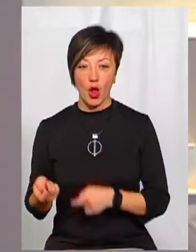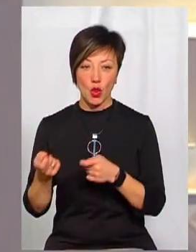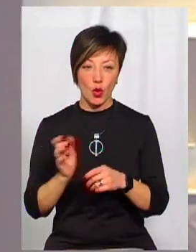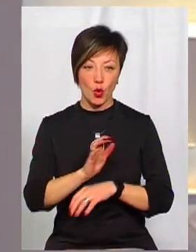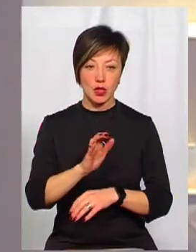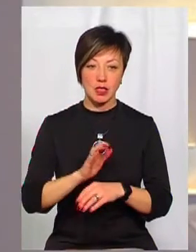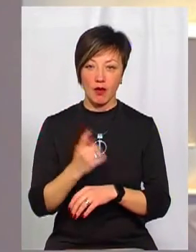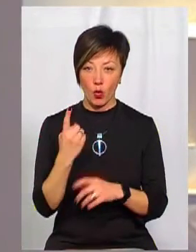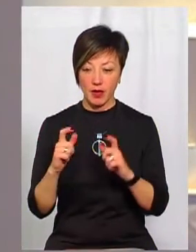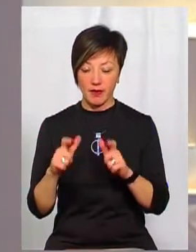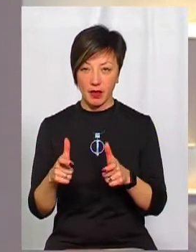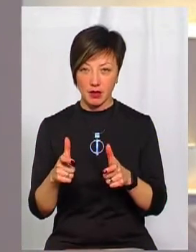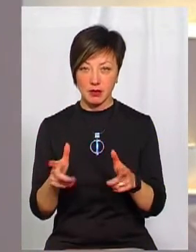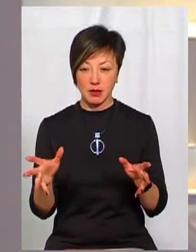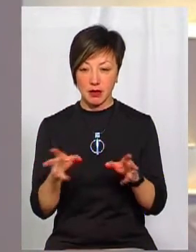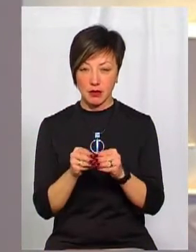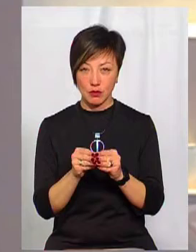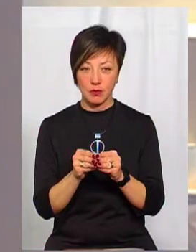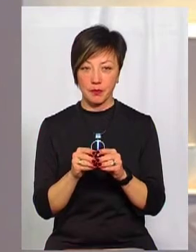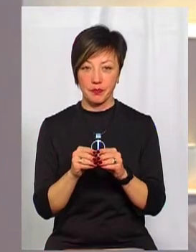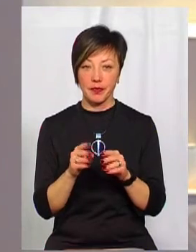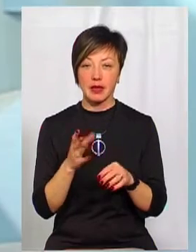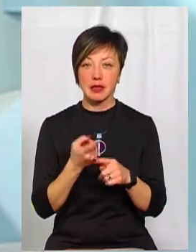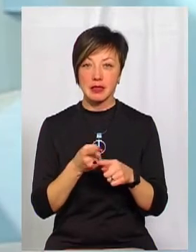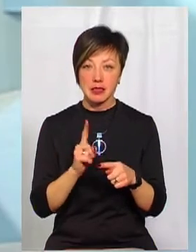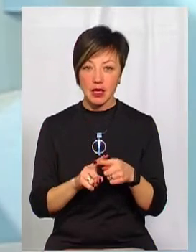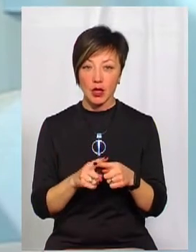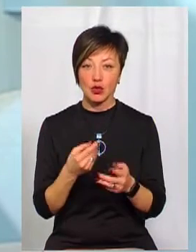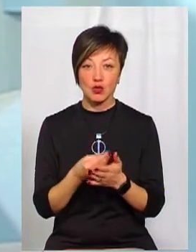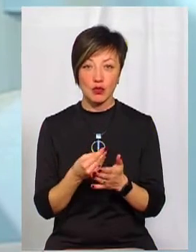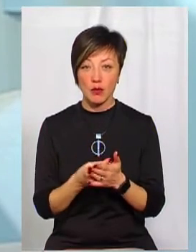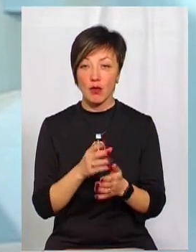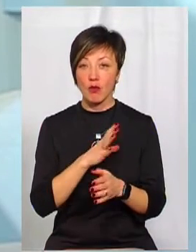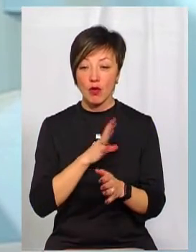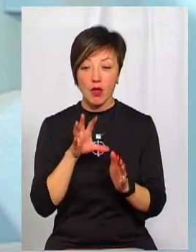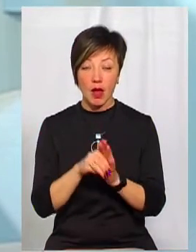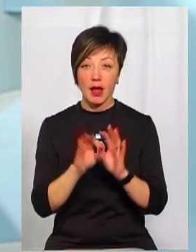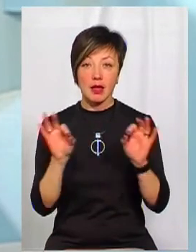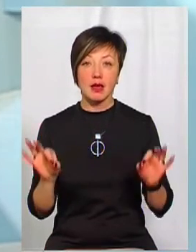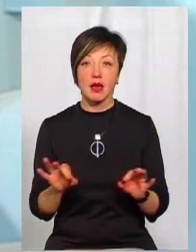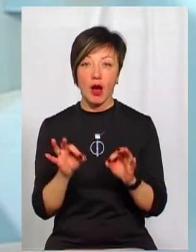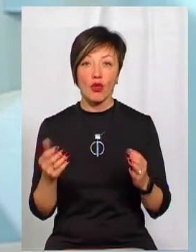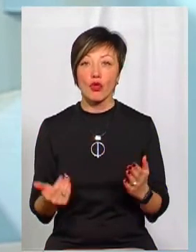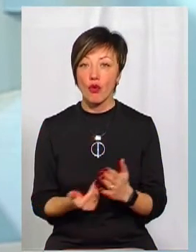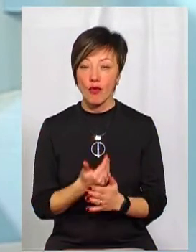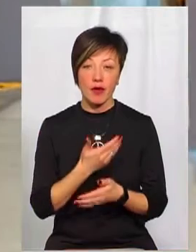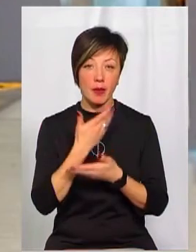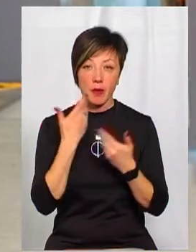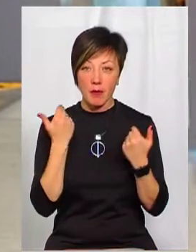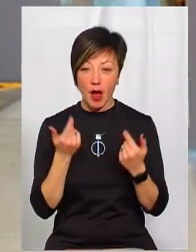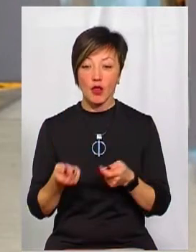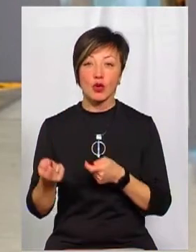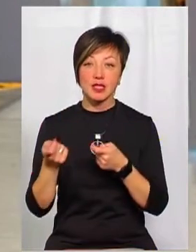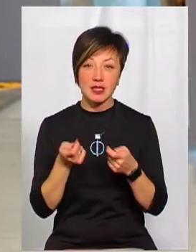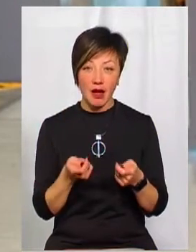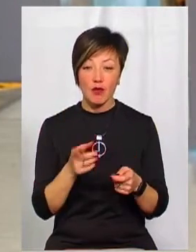все одно просто в одній квитанції приходило, не окремий рахунок. Так, тобто, так, це ніякого абсолютно нововведення. Тобто за доставку все одно